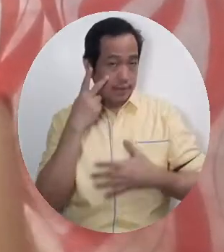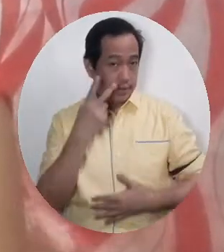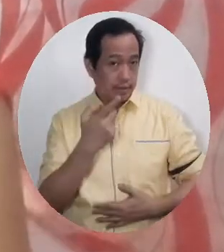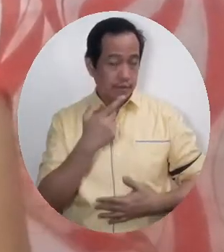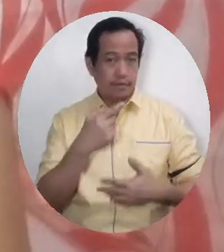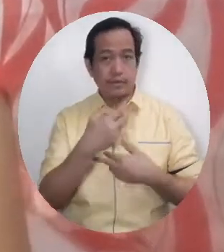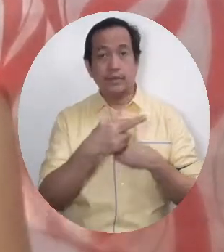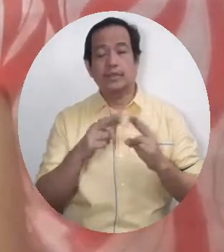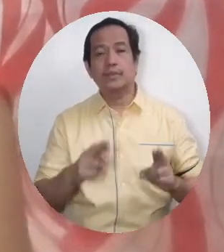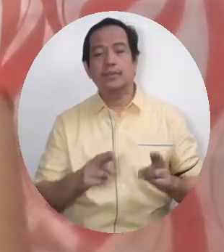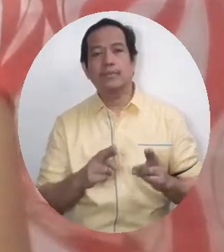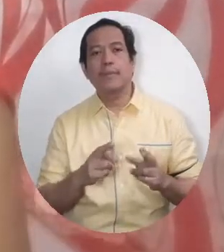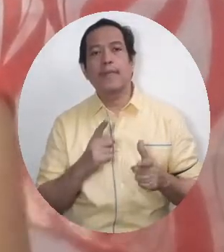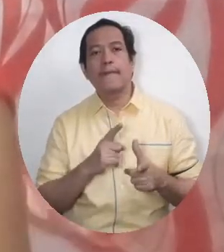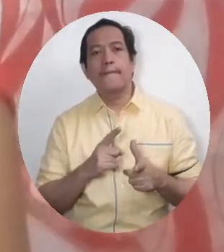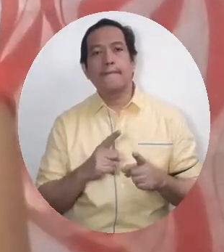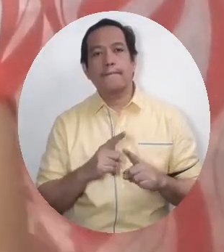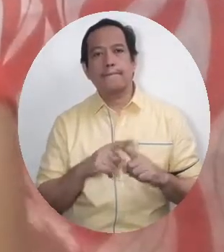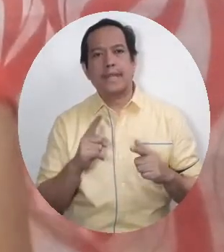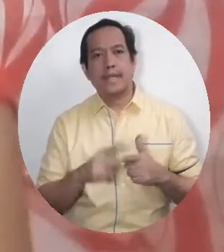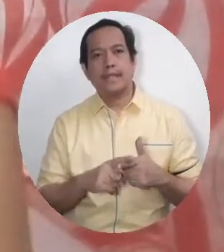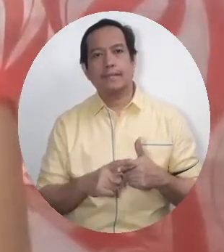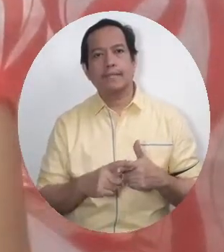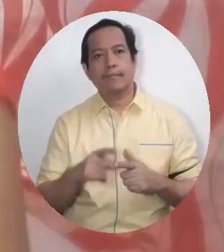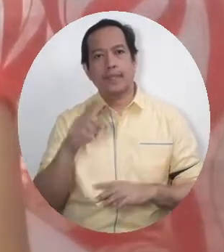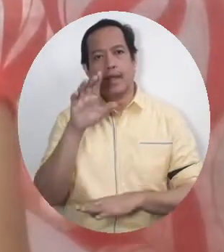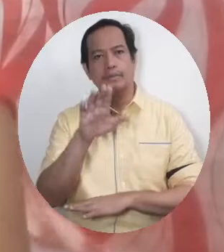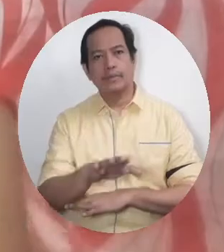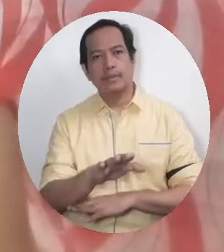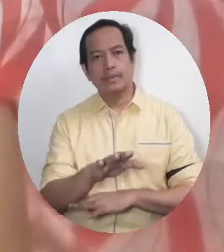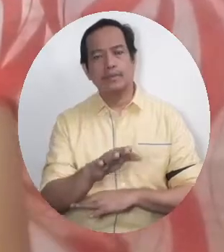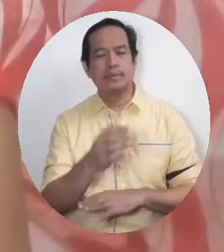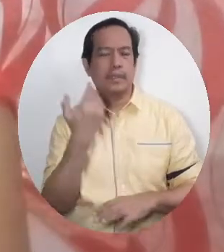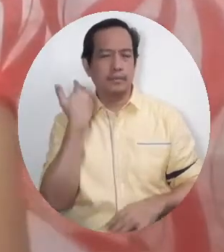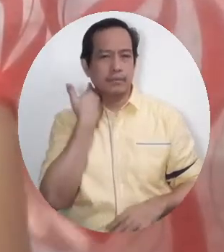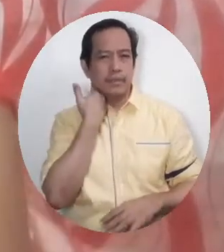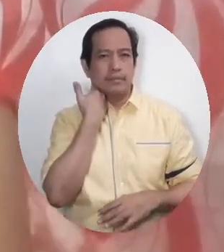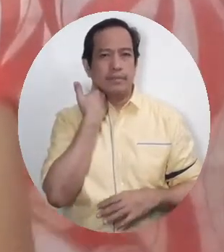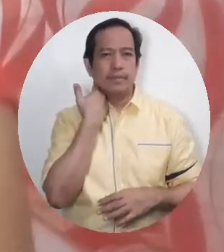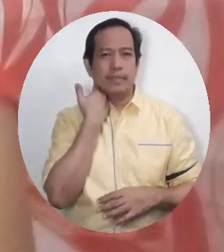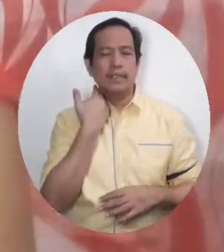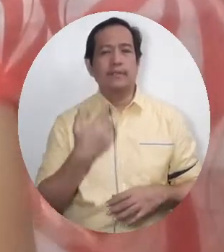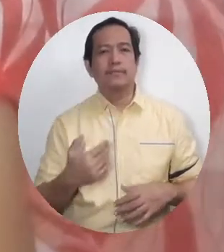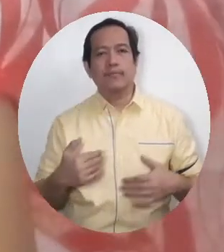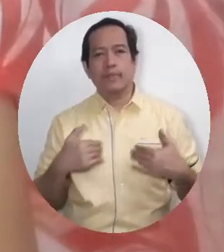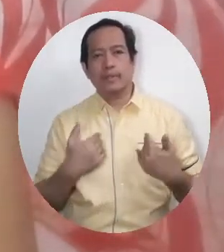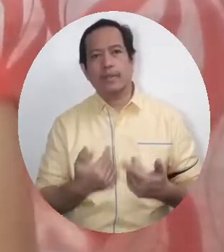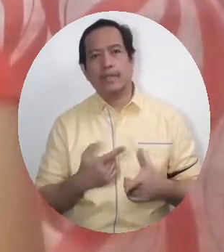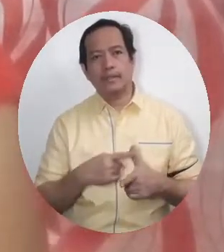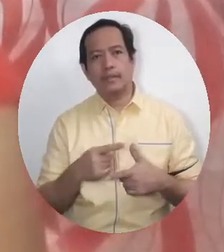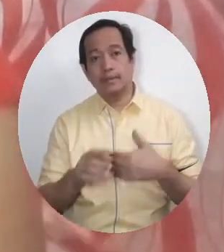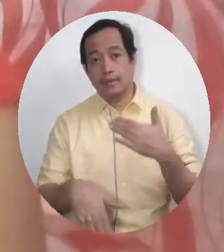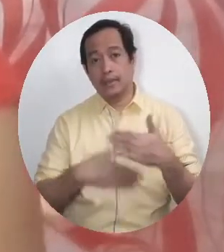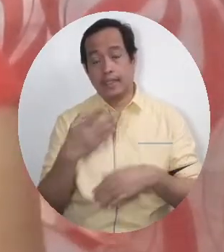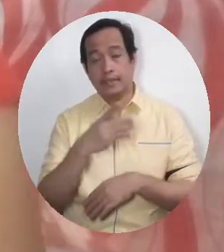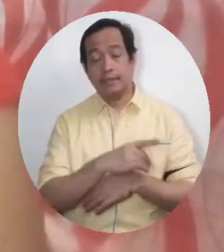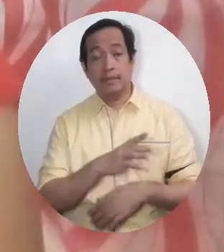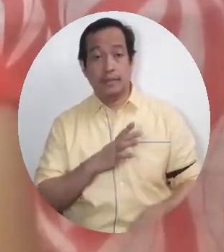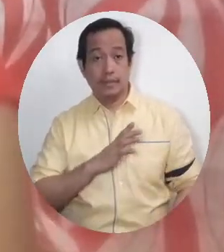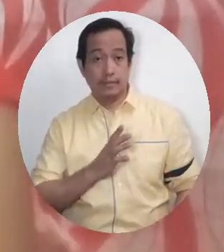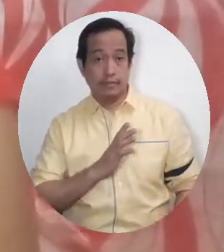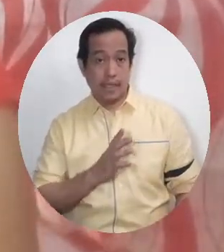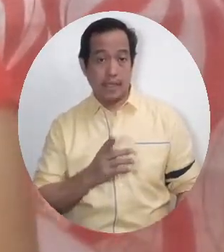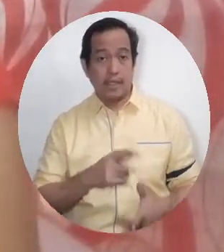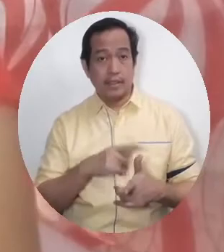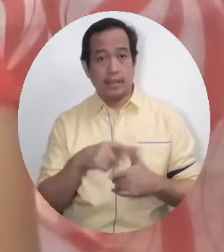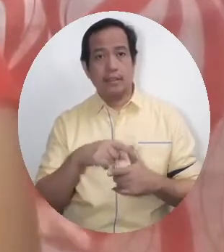eh. Tapos sa hapon, matamlay na, nilalagnat. Tapos kinabukasan naman, okay na